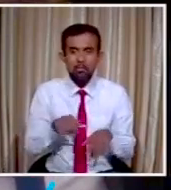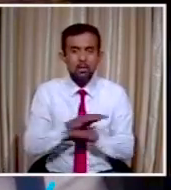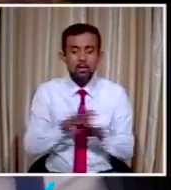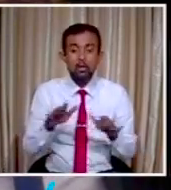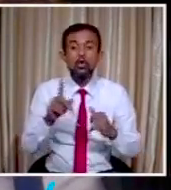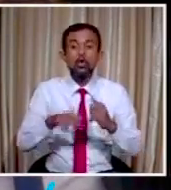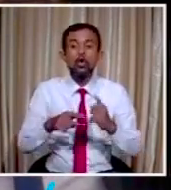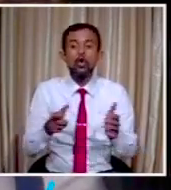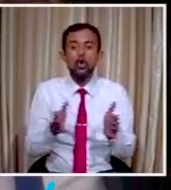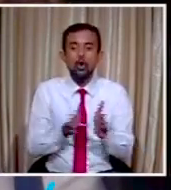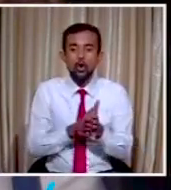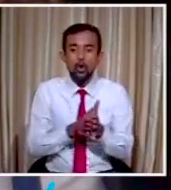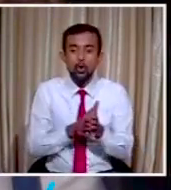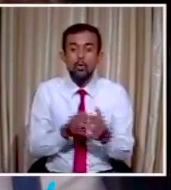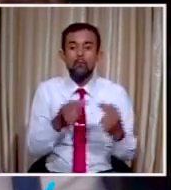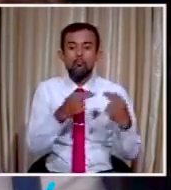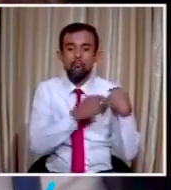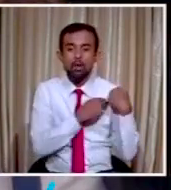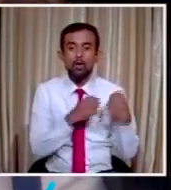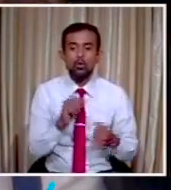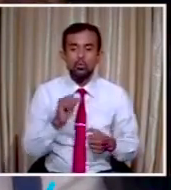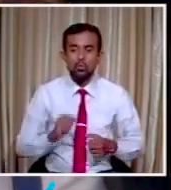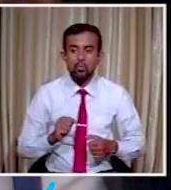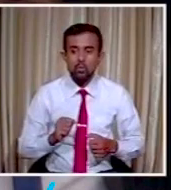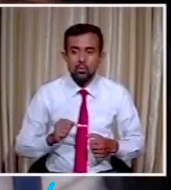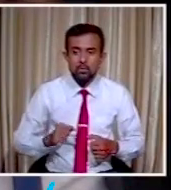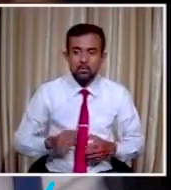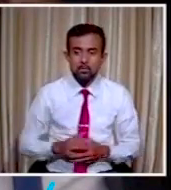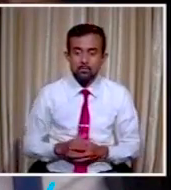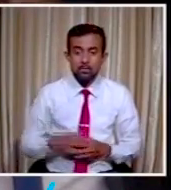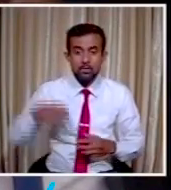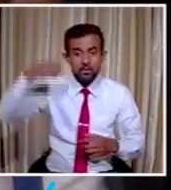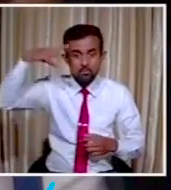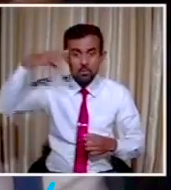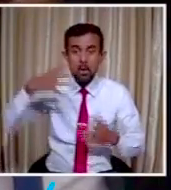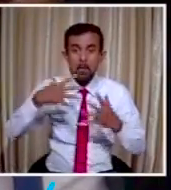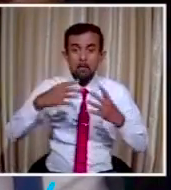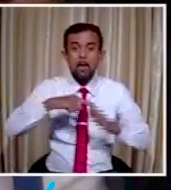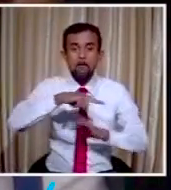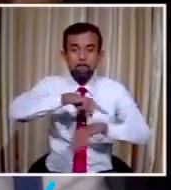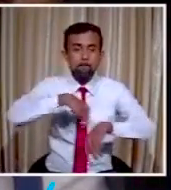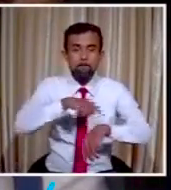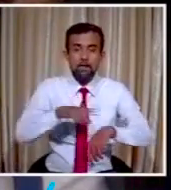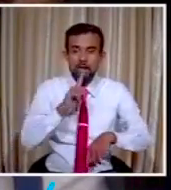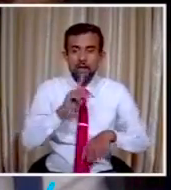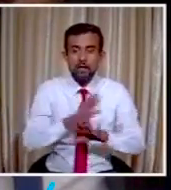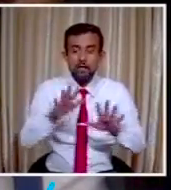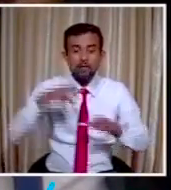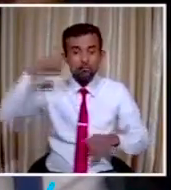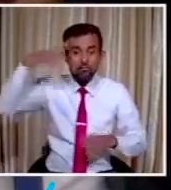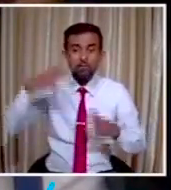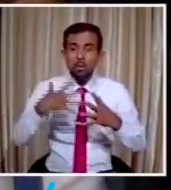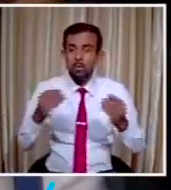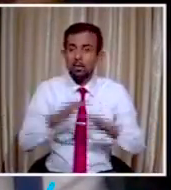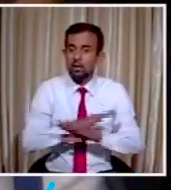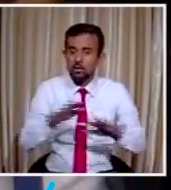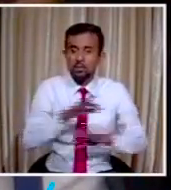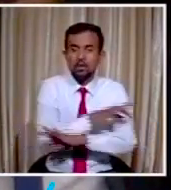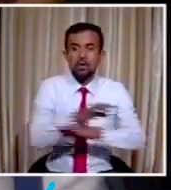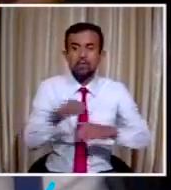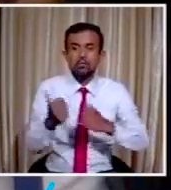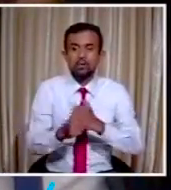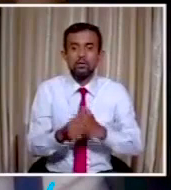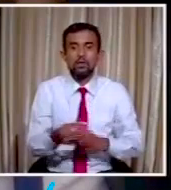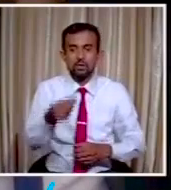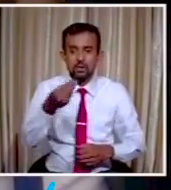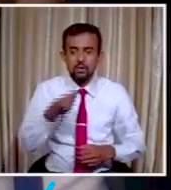මහජන උපයෝගිතා කොමිසමේ වගකීම වෙන්න ඕන මේ විදුලිය කපන පැය ගන්න කියන එක නෙමෙයි විදුලිය කපන්න නැති සලසුම හදලා දෙන්න එක ඒ